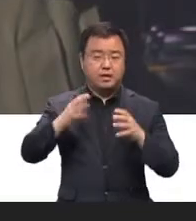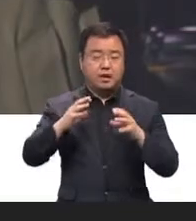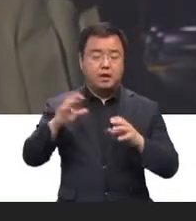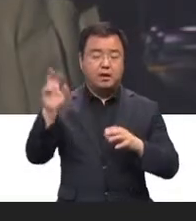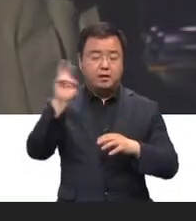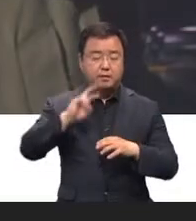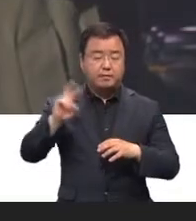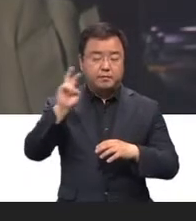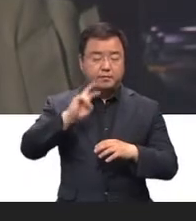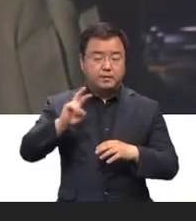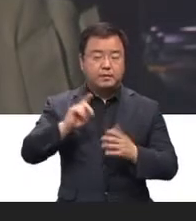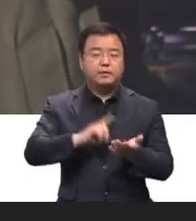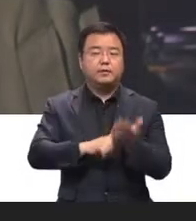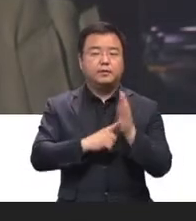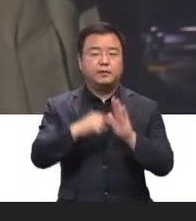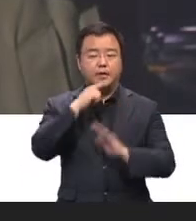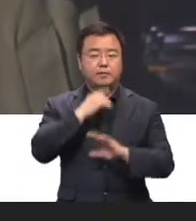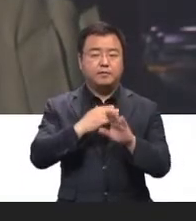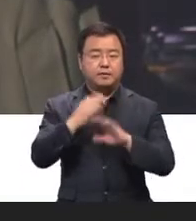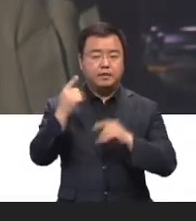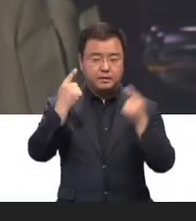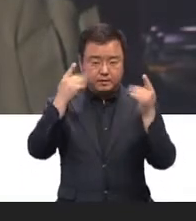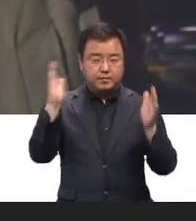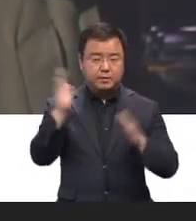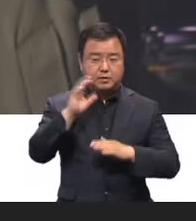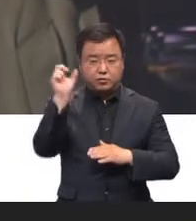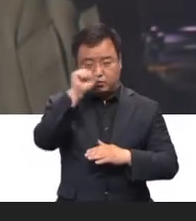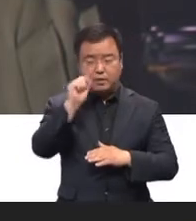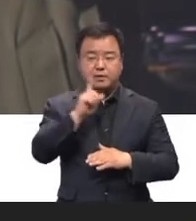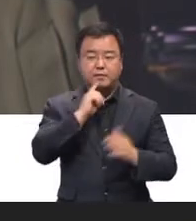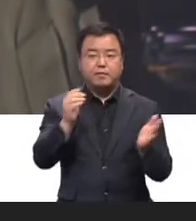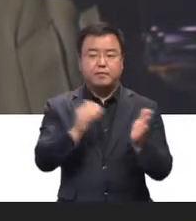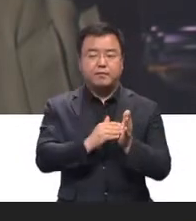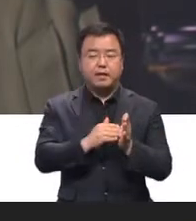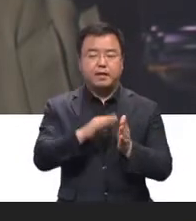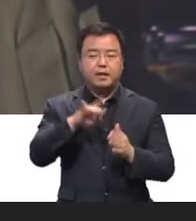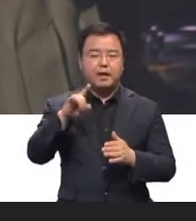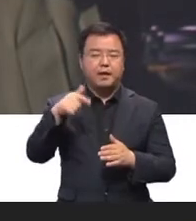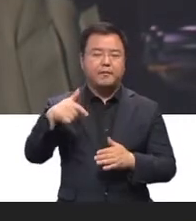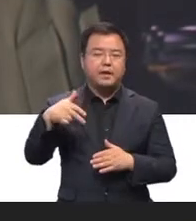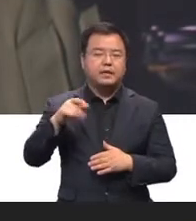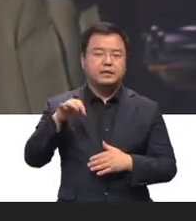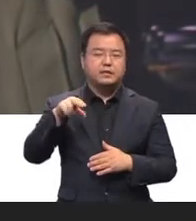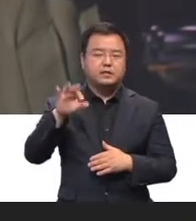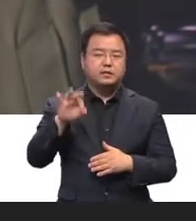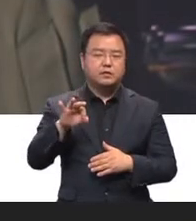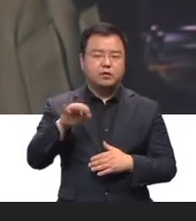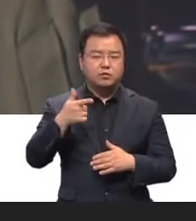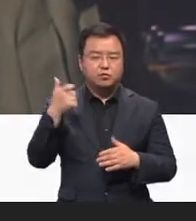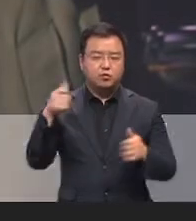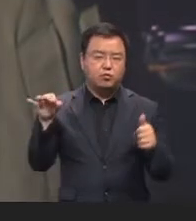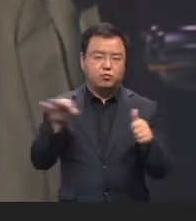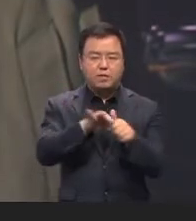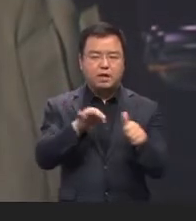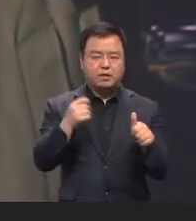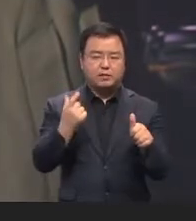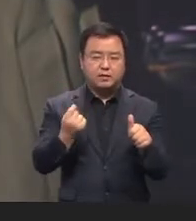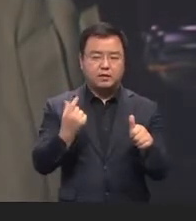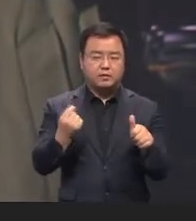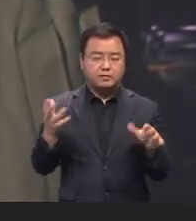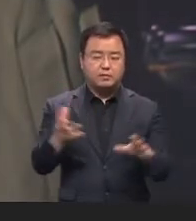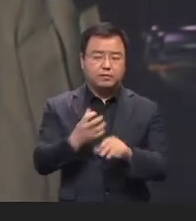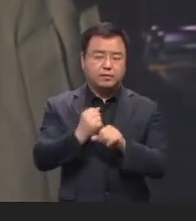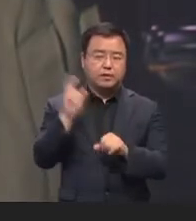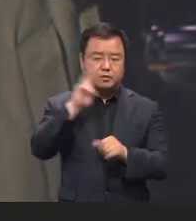예 내 북한 대학생들이 굉장히 좋아한다는 백지영 씨의 총 맞은 것 처럼 흥 등등 이러한 나만의 히트곡들이 총망라